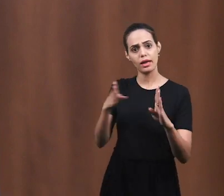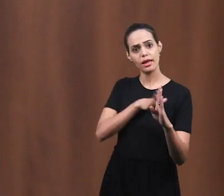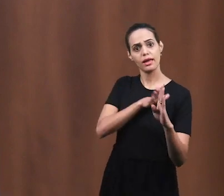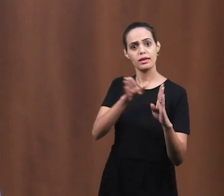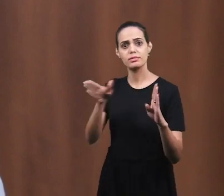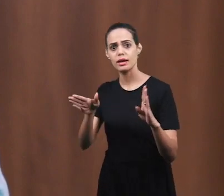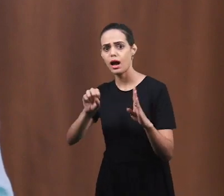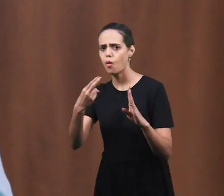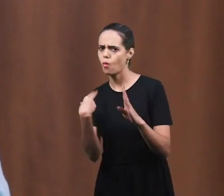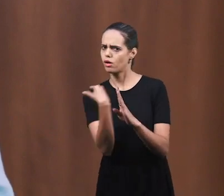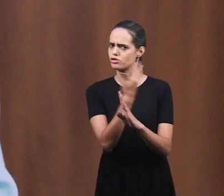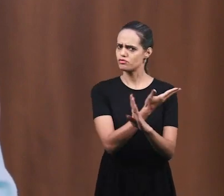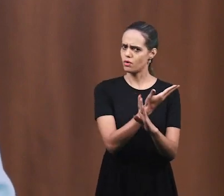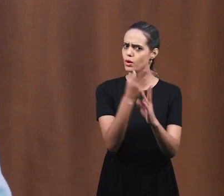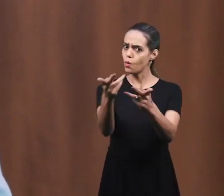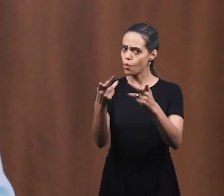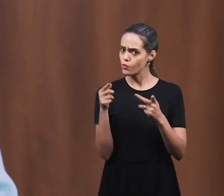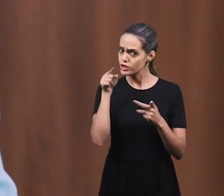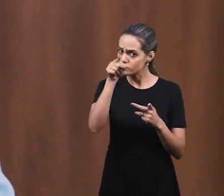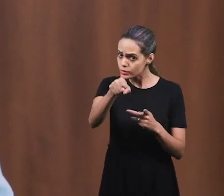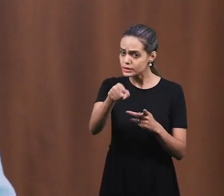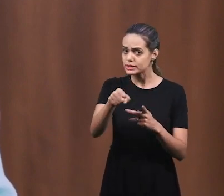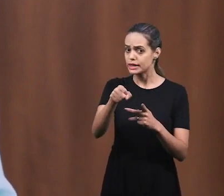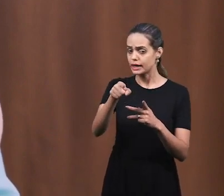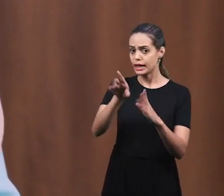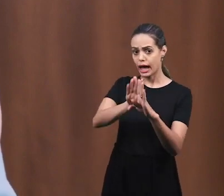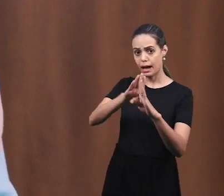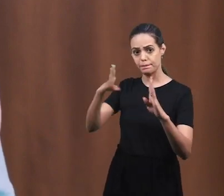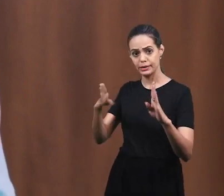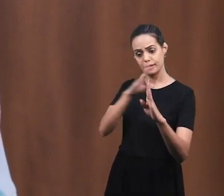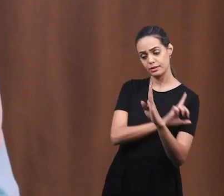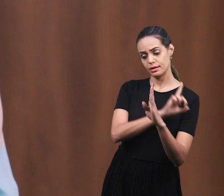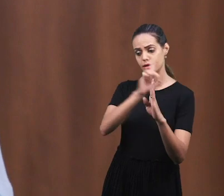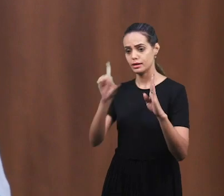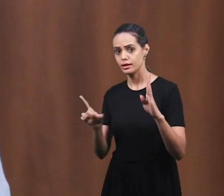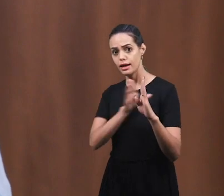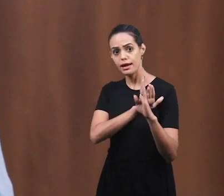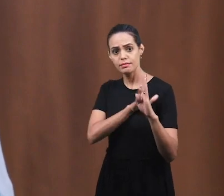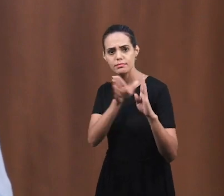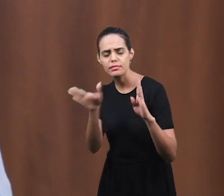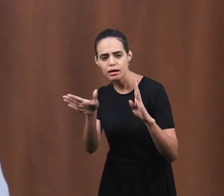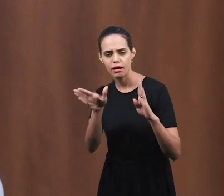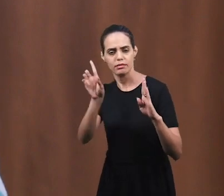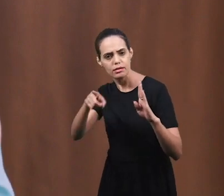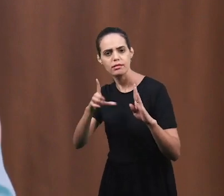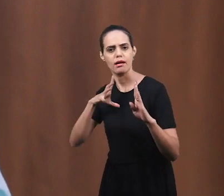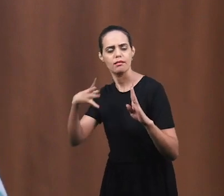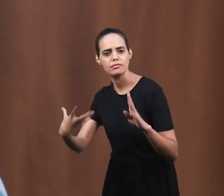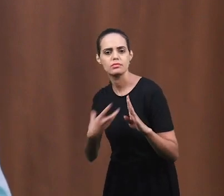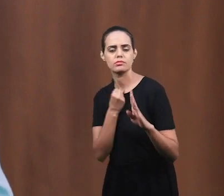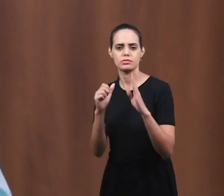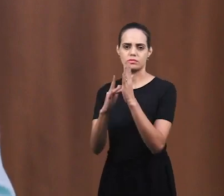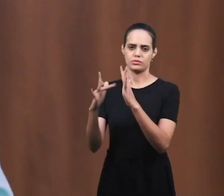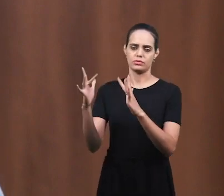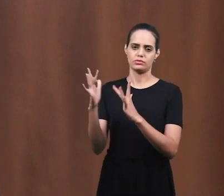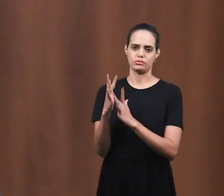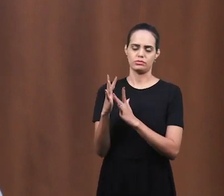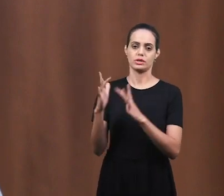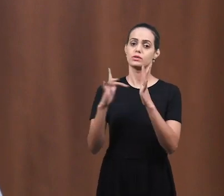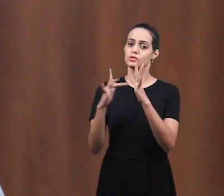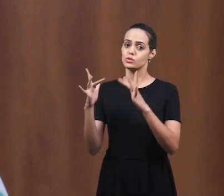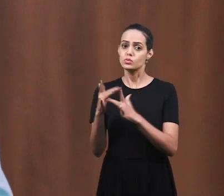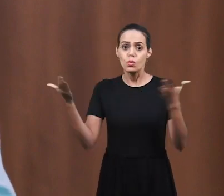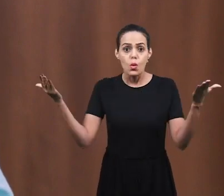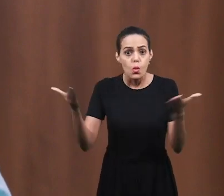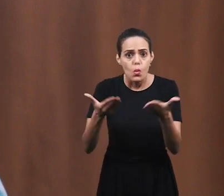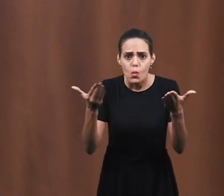pour vous aujourd'hui, c'est entrer par la porte du salut qui est le Seigneur Jésus. Jésus, il veut vous donner aujourd'hui